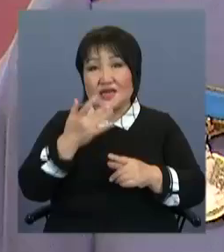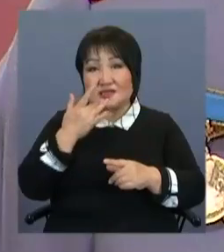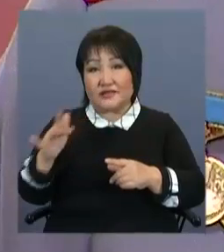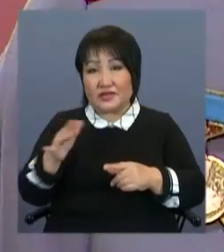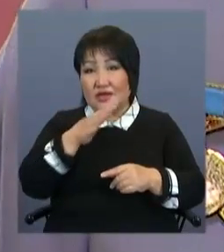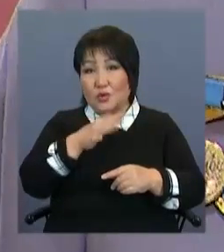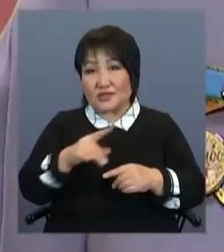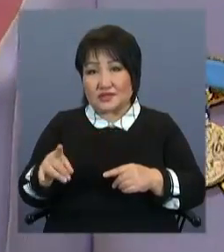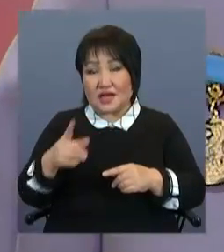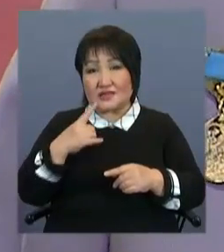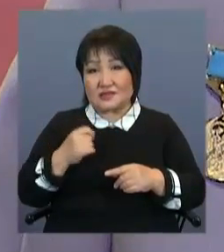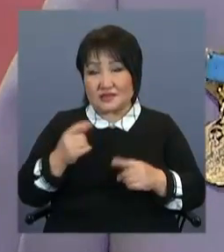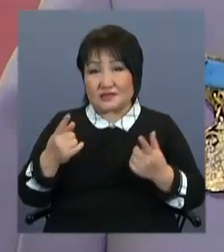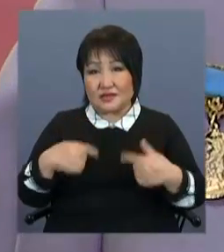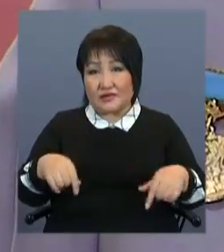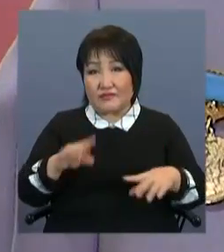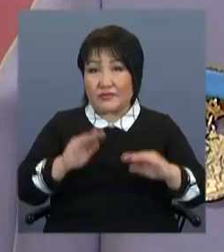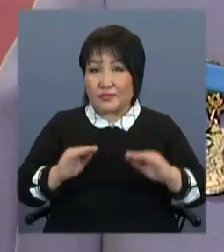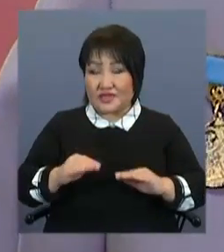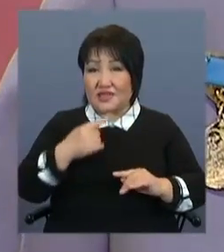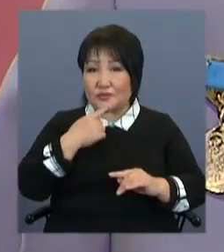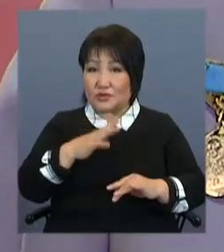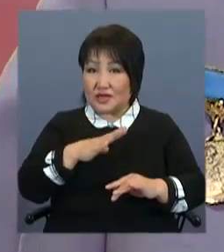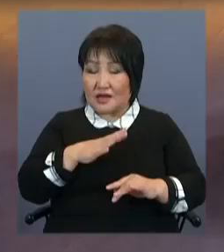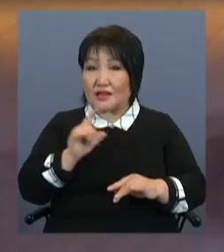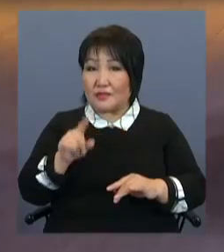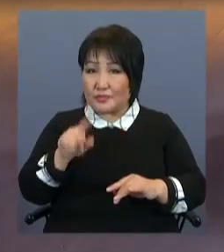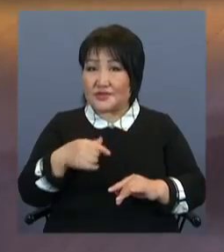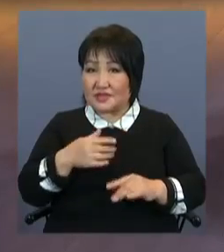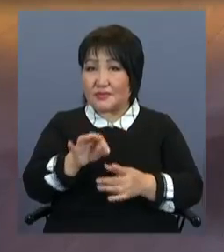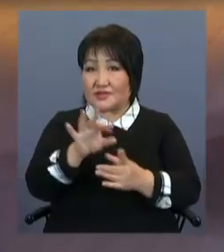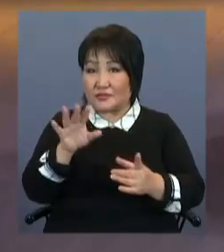қиын болды. Ал біздің мақсатымыз соларда отырған